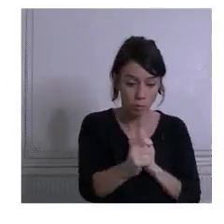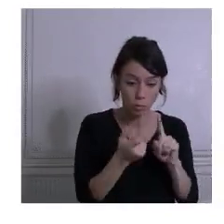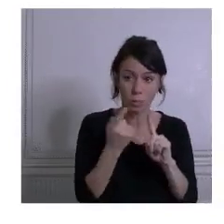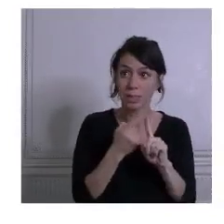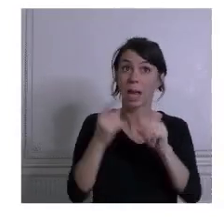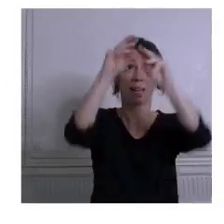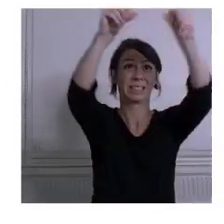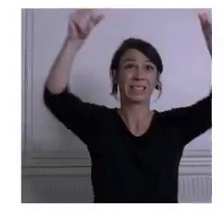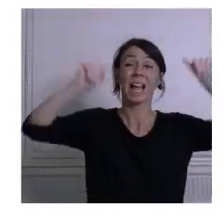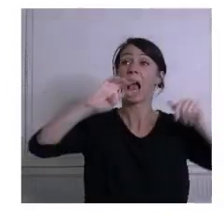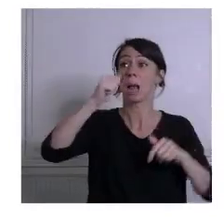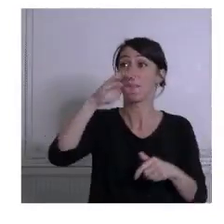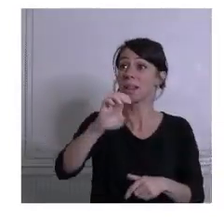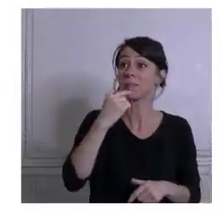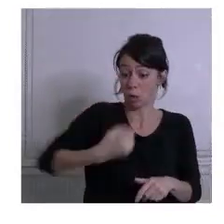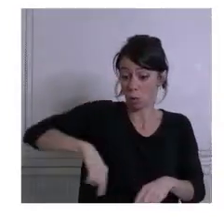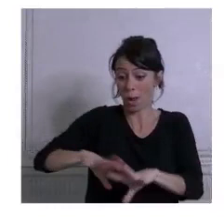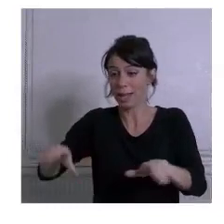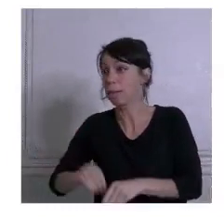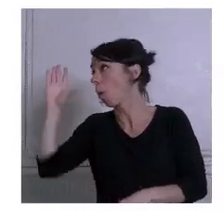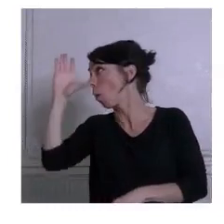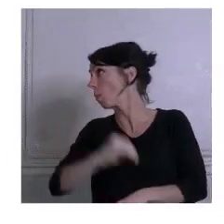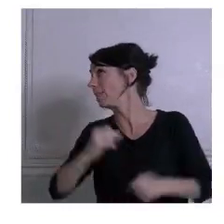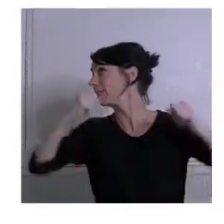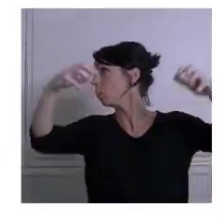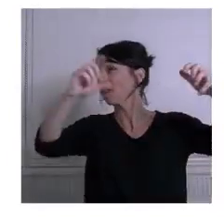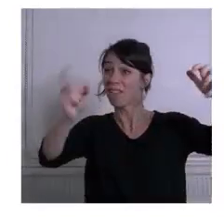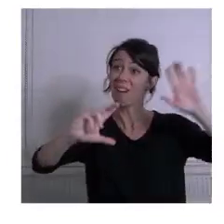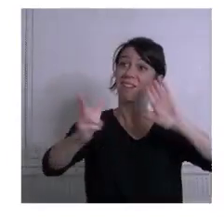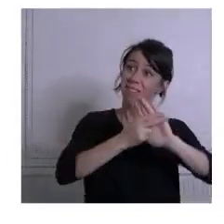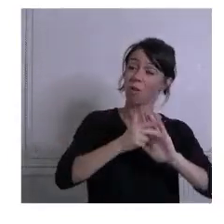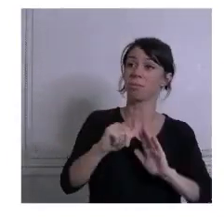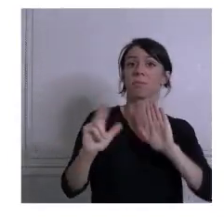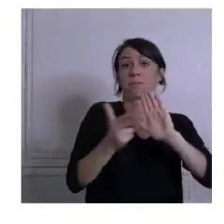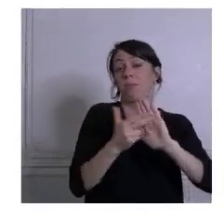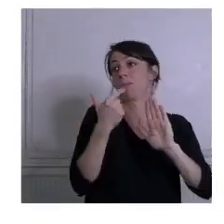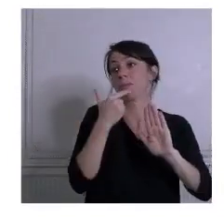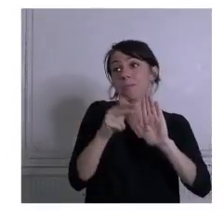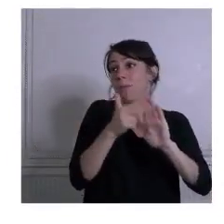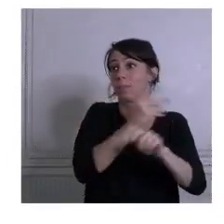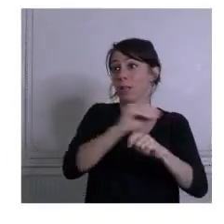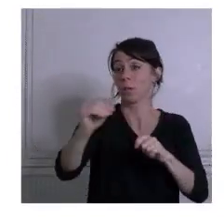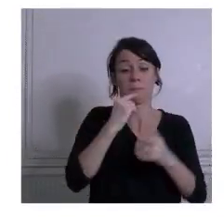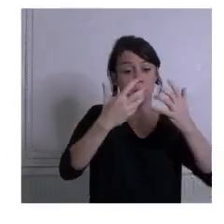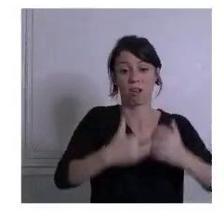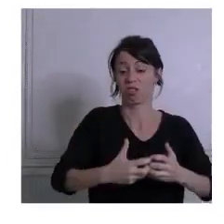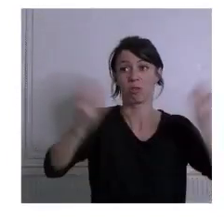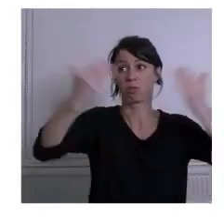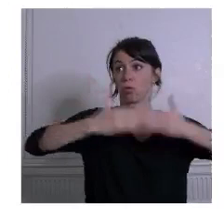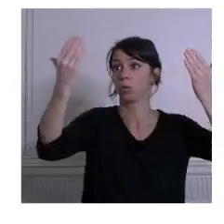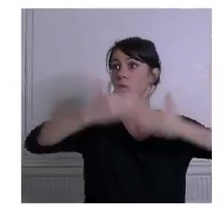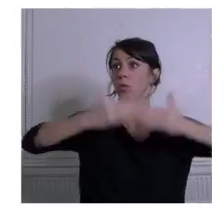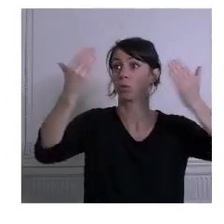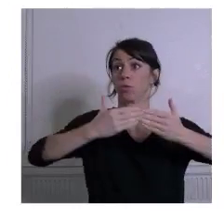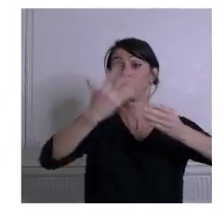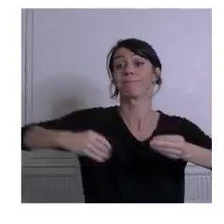participer au groupe énergie. Il est fait pour ça, le groupe énergie. Donc vous dites aujourd'hui, ben, on n'est pas consulté, mais vous n'avez pas voulu y participer. Donc la porte,